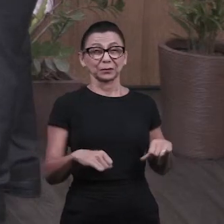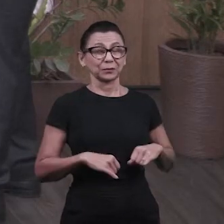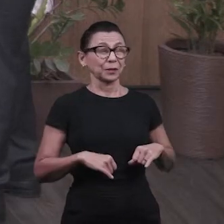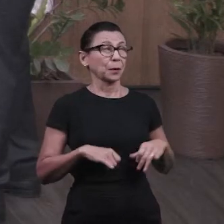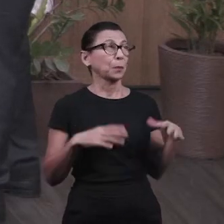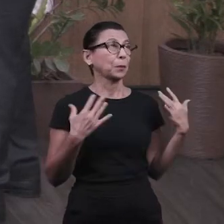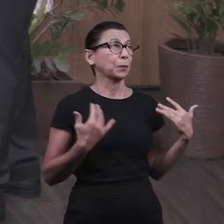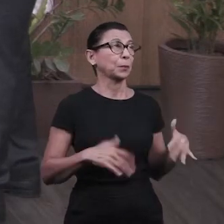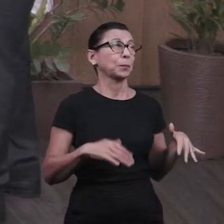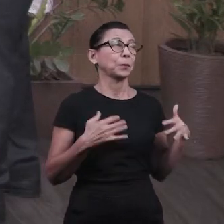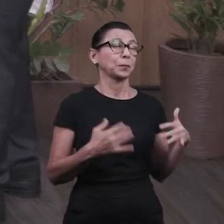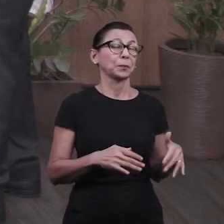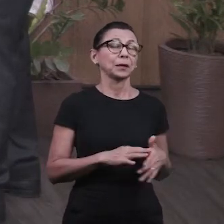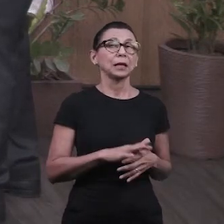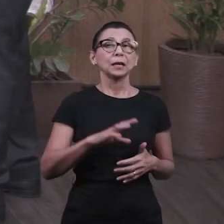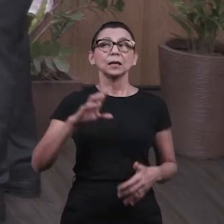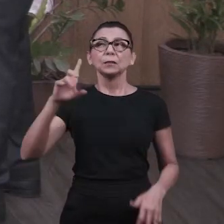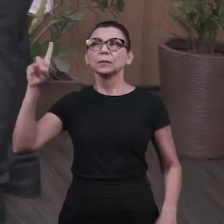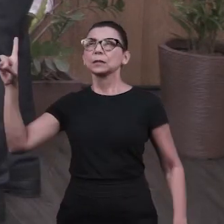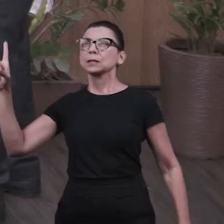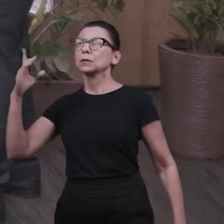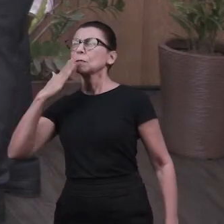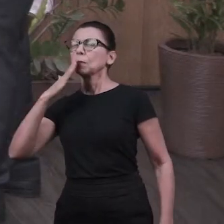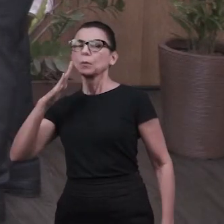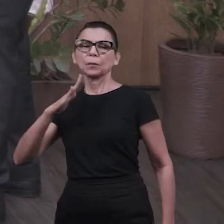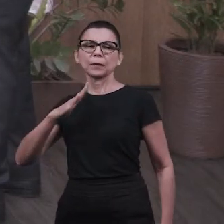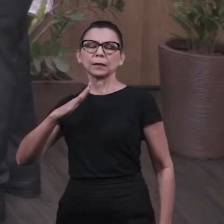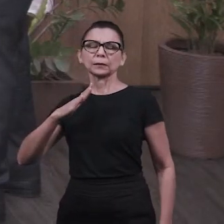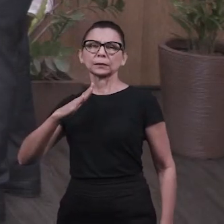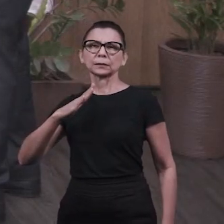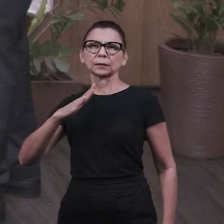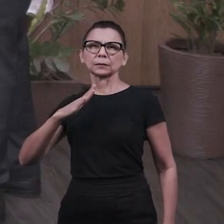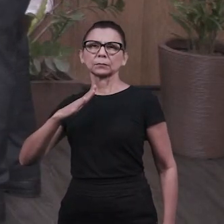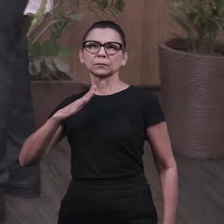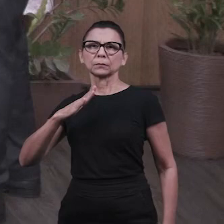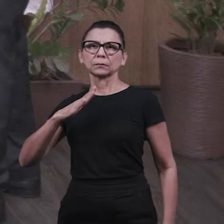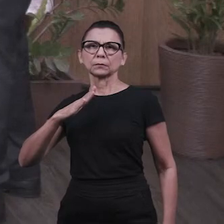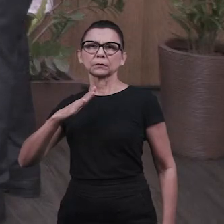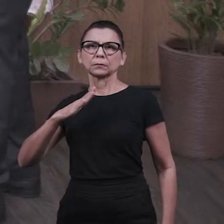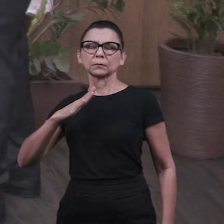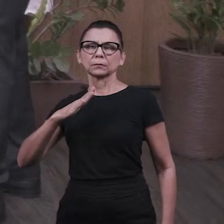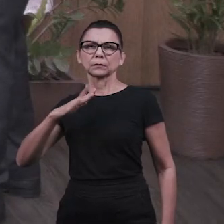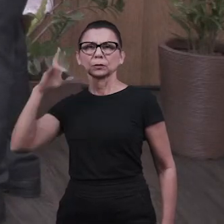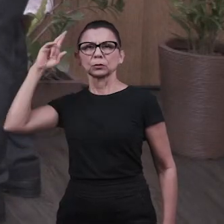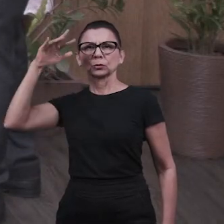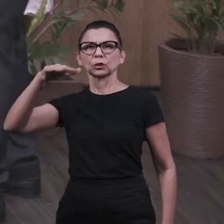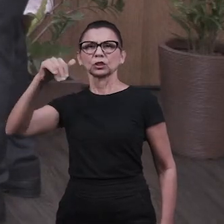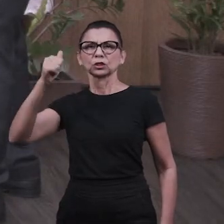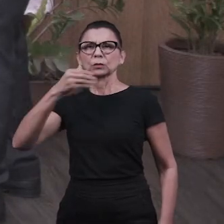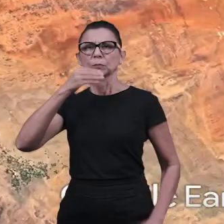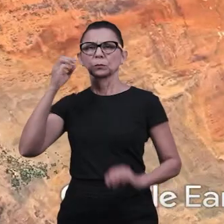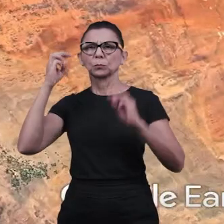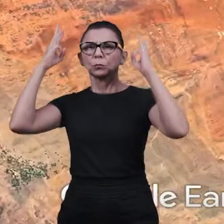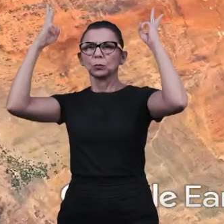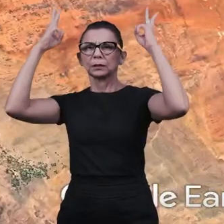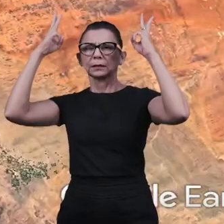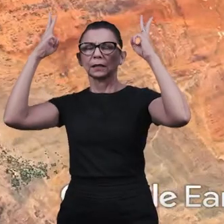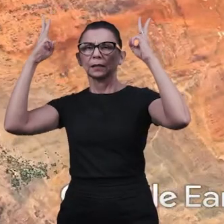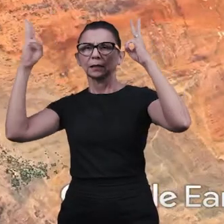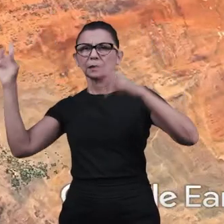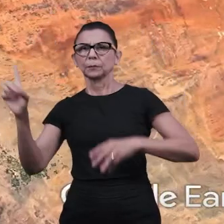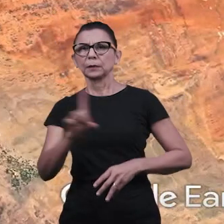À environ 400 ans, Dieu lève Moïse pour délivrer ce peuple. Il quitte l'Égypte